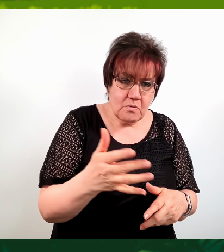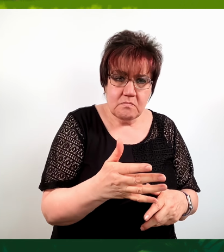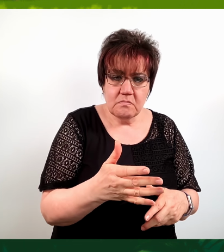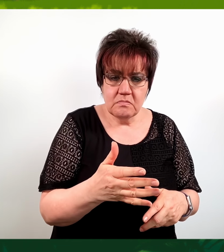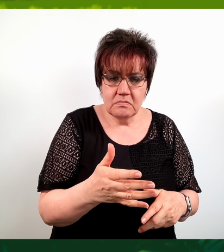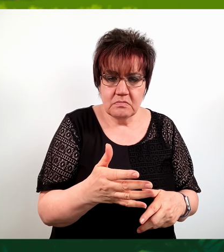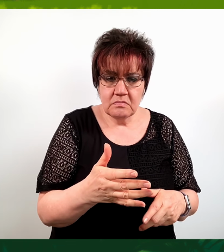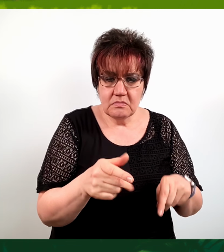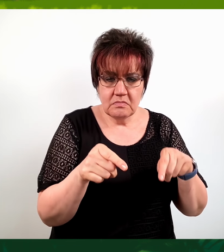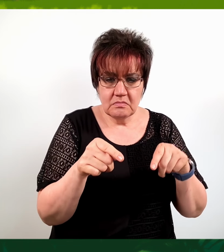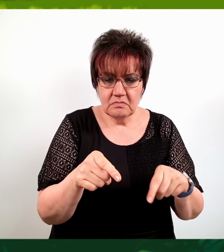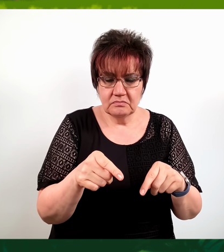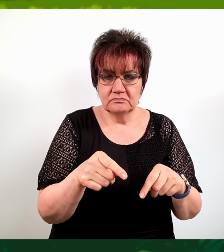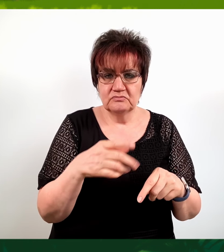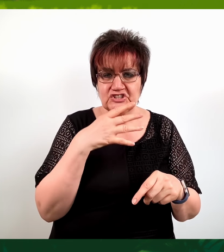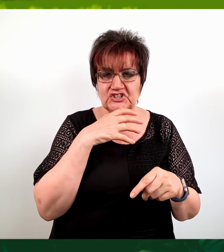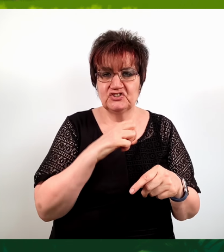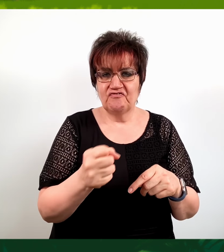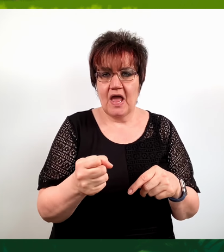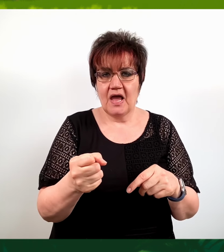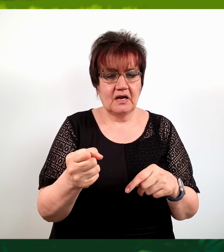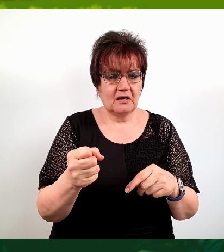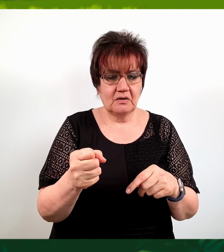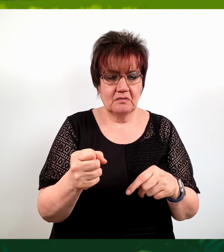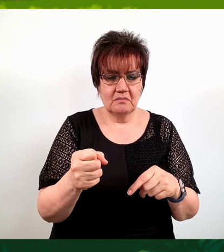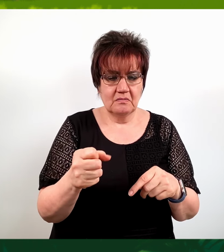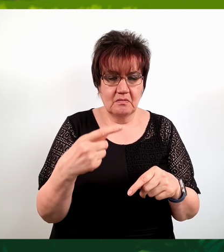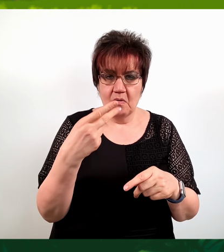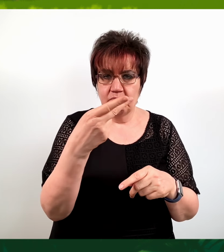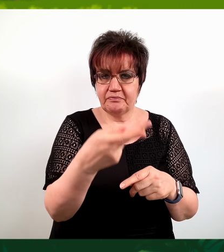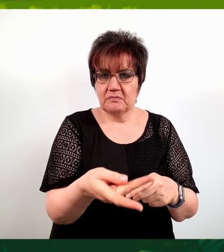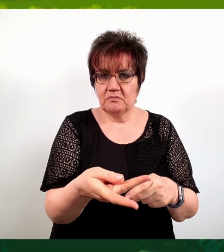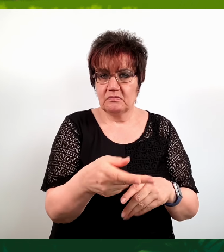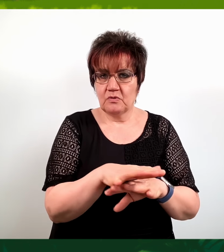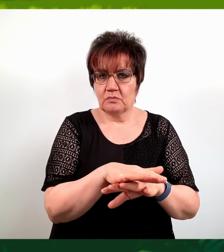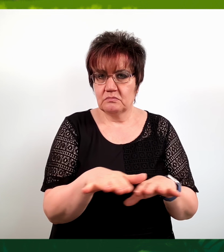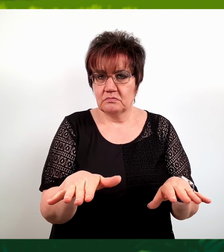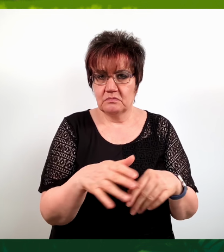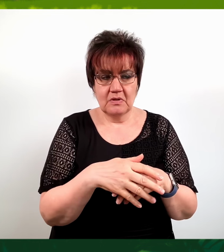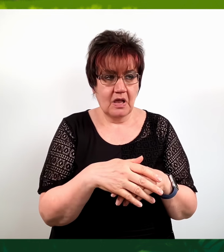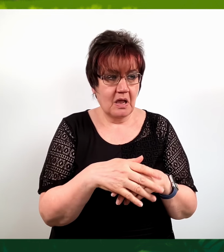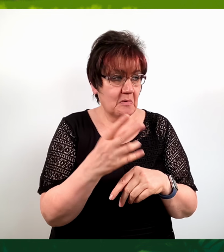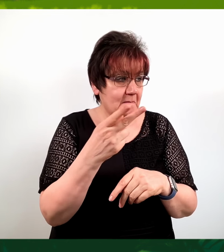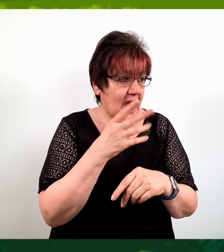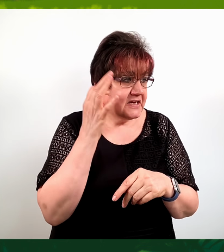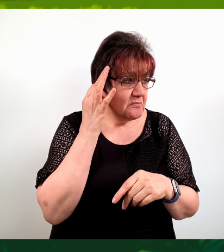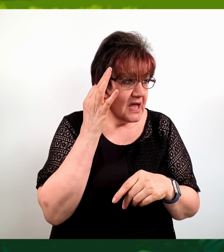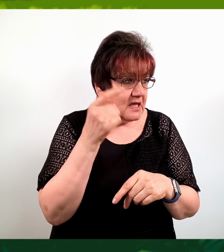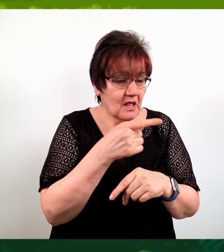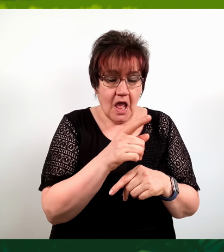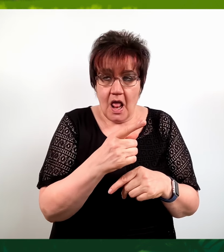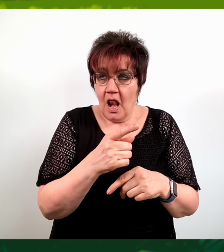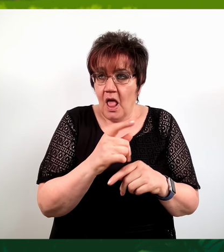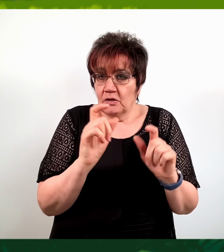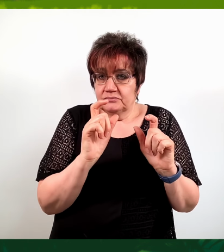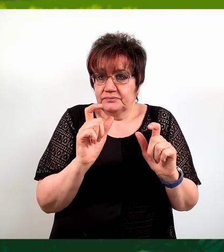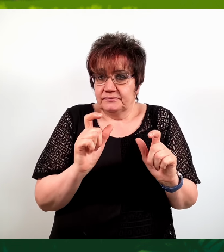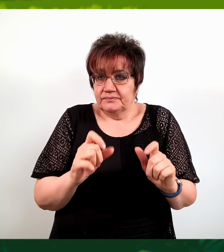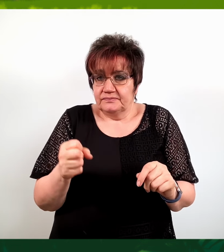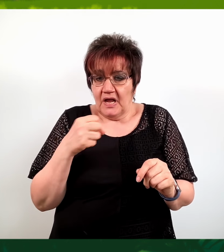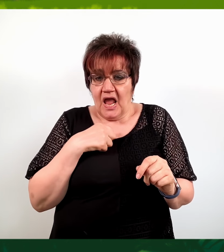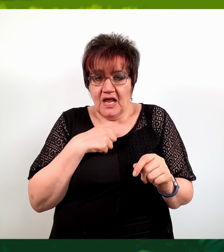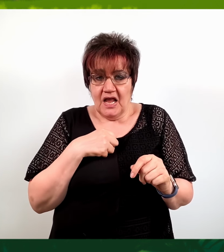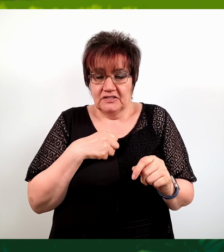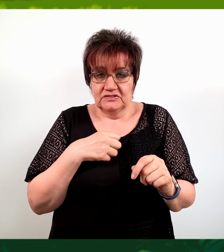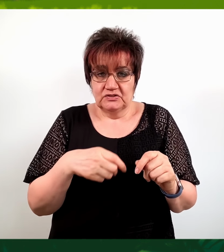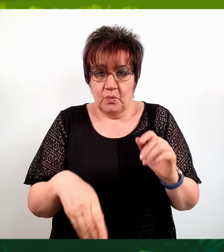machte er den Zwerg zunichte, sodass er sich nicht mehr rührte. Doch die Mädchen liefen vor lauter Angst und